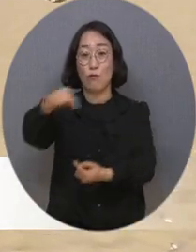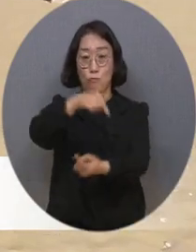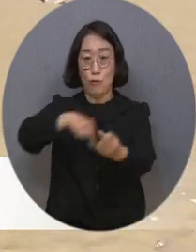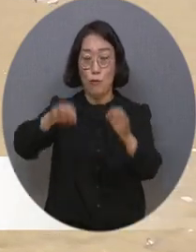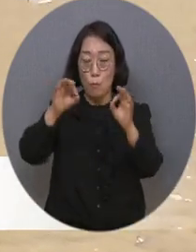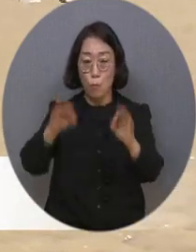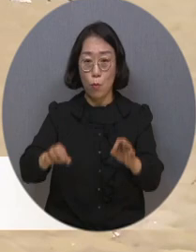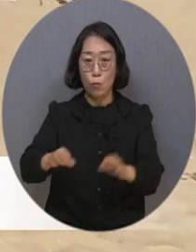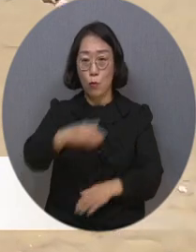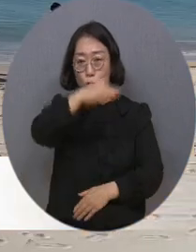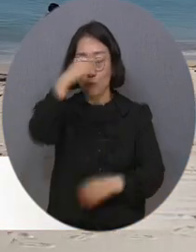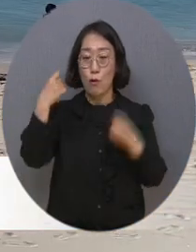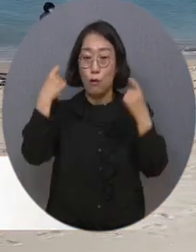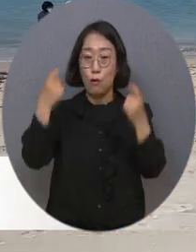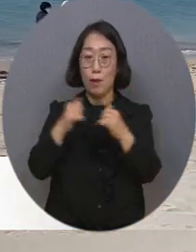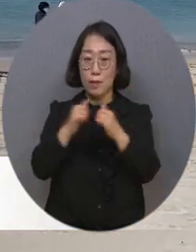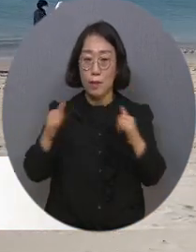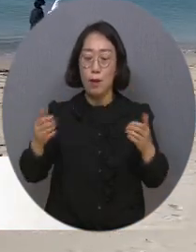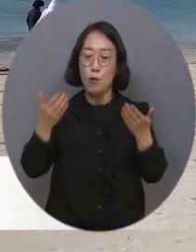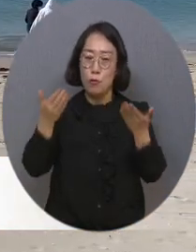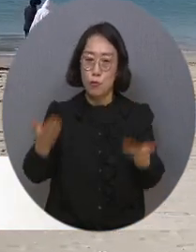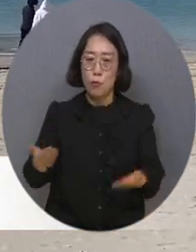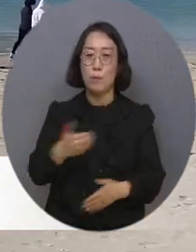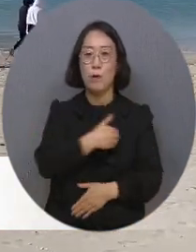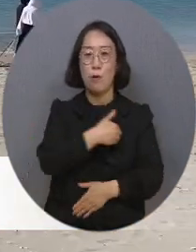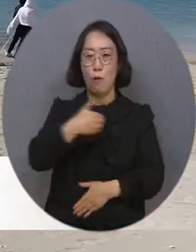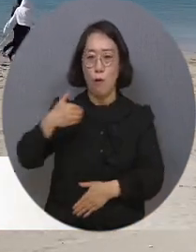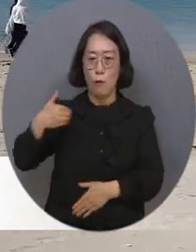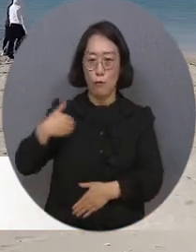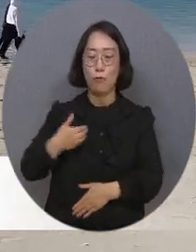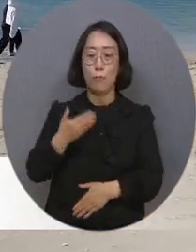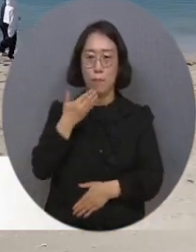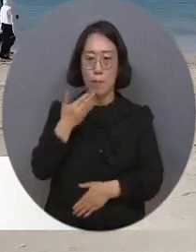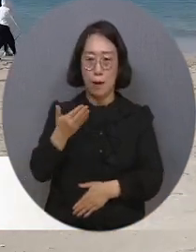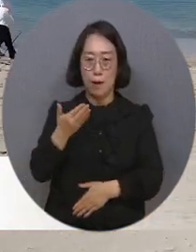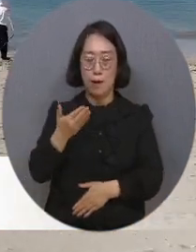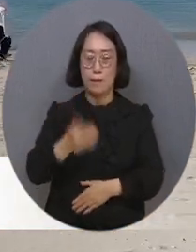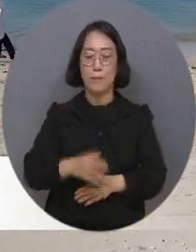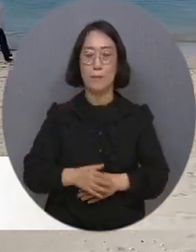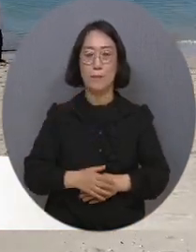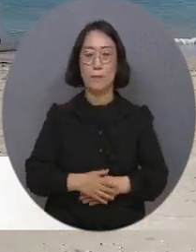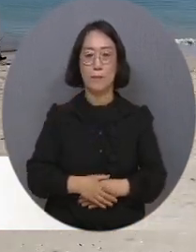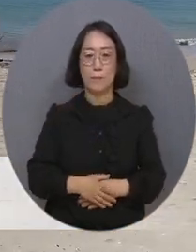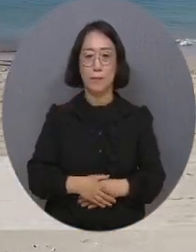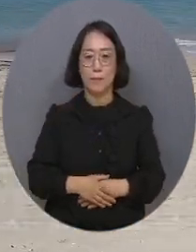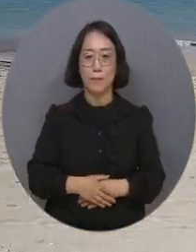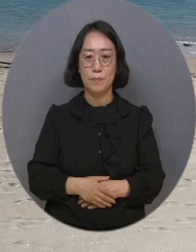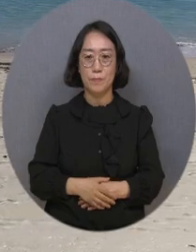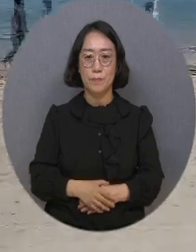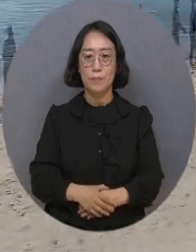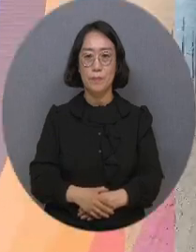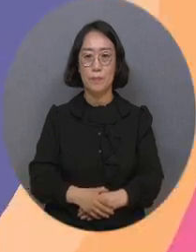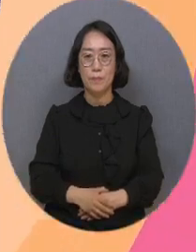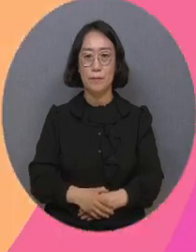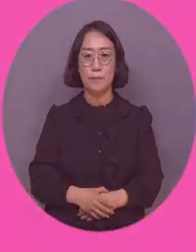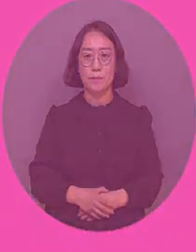청산도를 찾은 방문객들에게 신과 여유를 선사하고 있습니다 복지tv 뉴스 정우현입니다